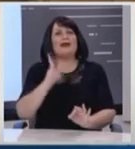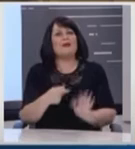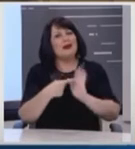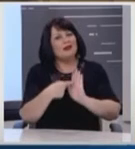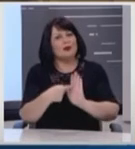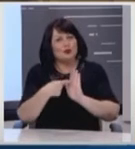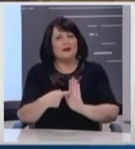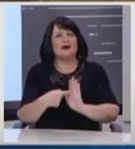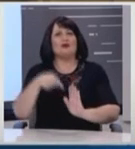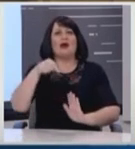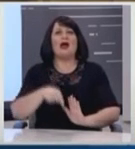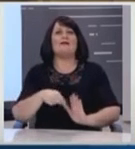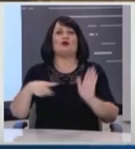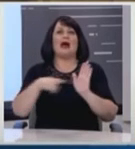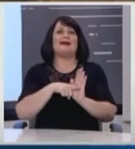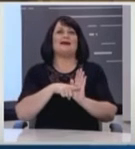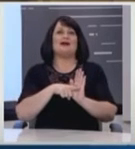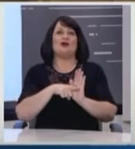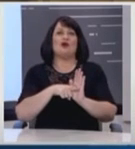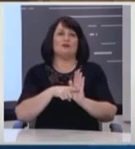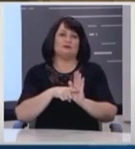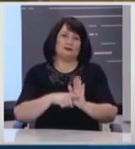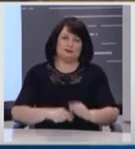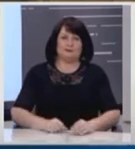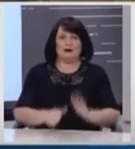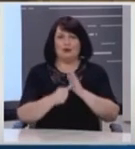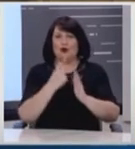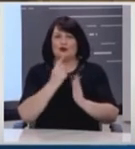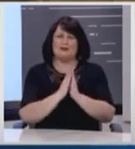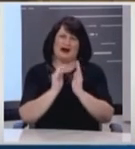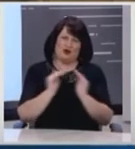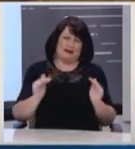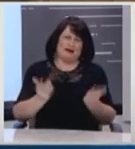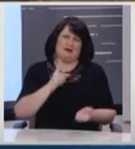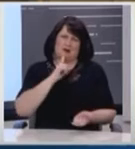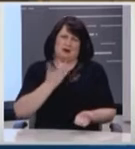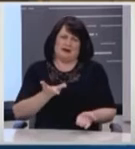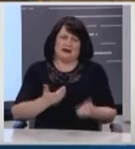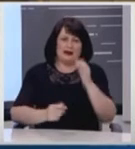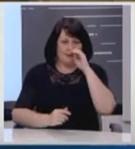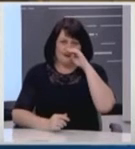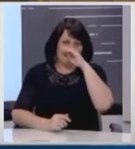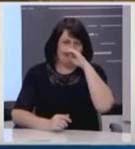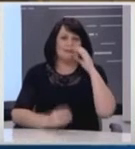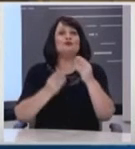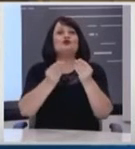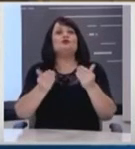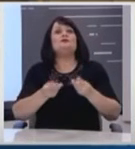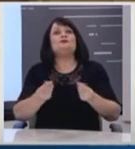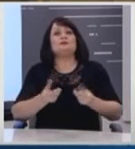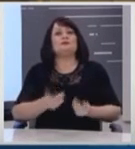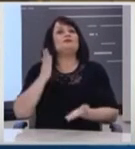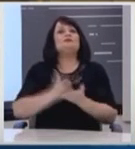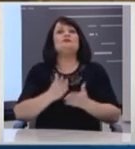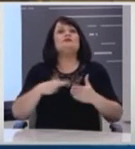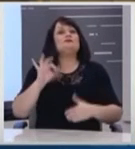βάση αυτόν τον αρνητικό συσχετισμό. Κάντε ησυχία, παρακαλώ. Με πολλούς τρόπους, κυρίως με τις επιλογές